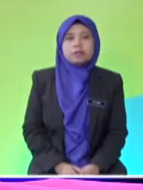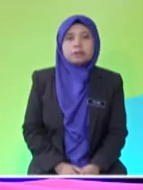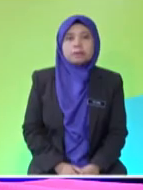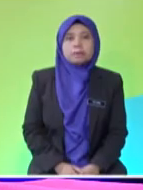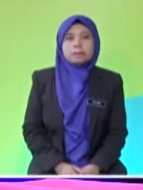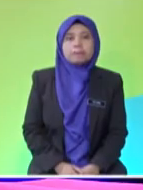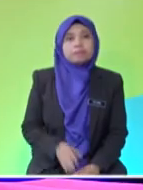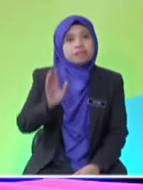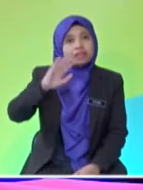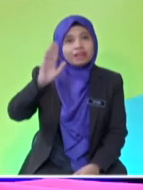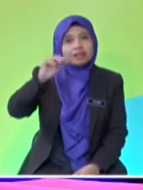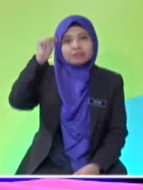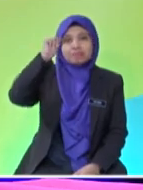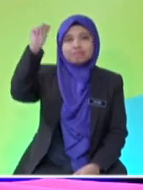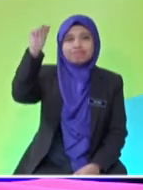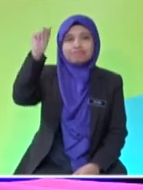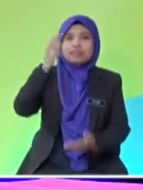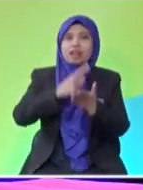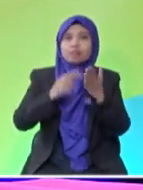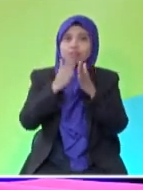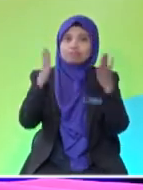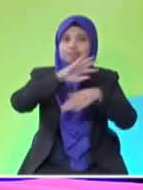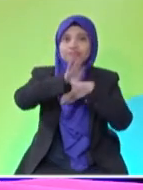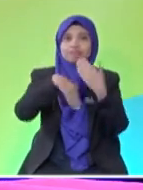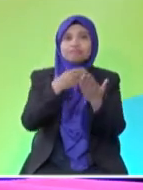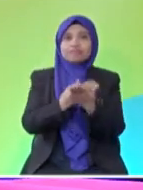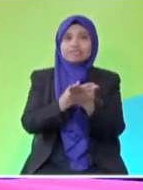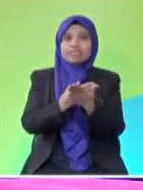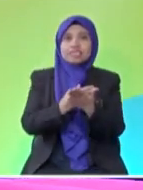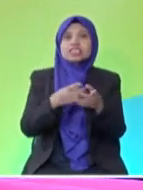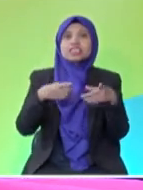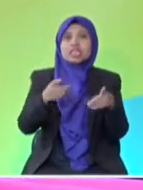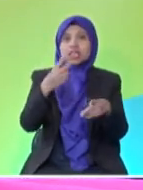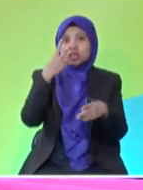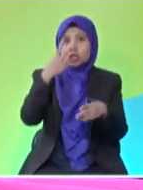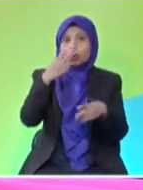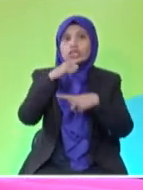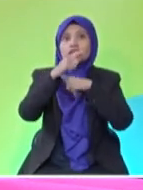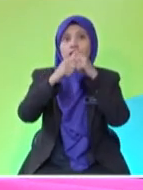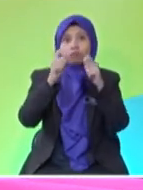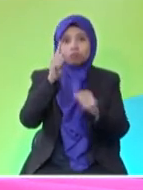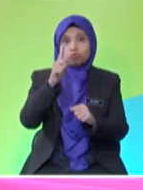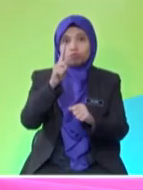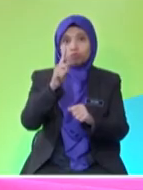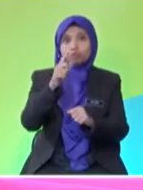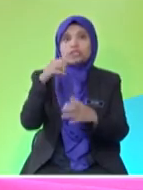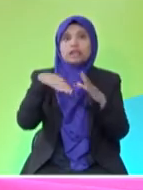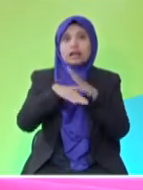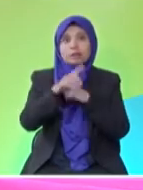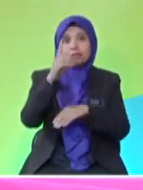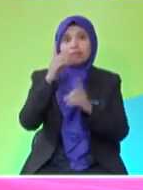Hai assalamualaikum apa kabar adik-adik anda sudah menonton sholat tahap 1 di deskripsi